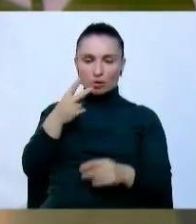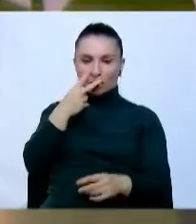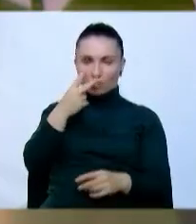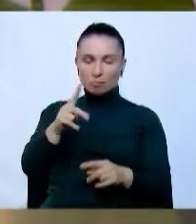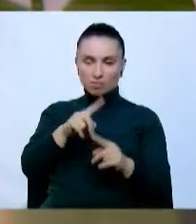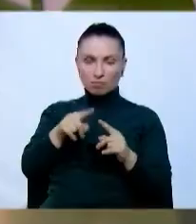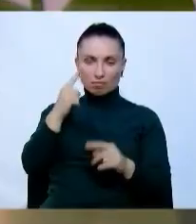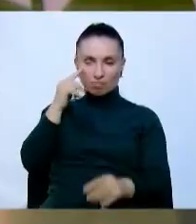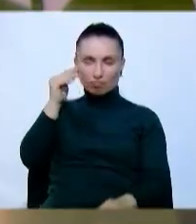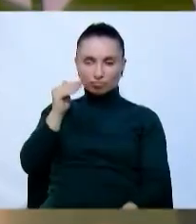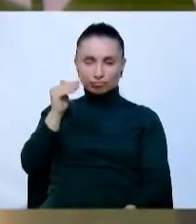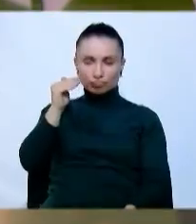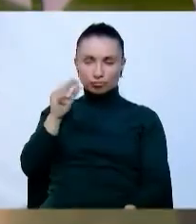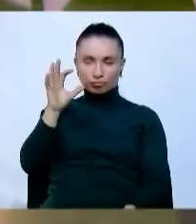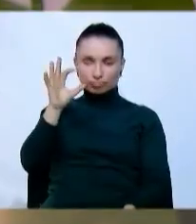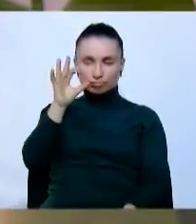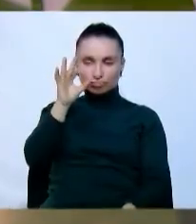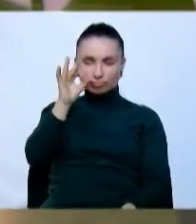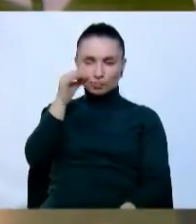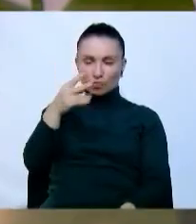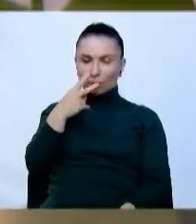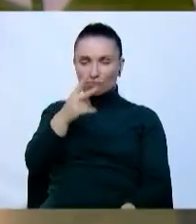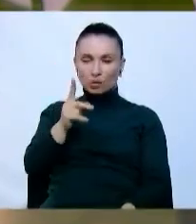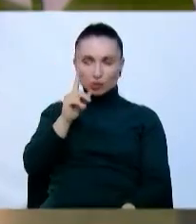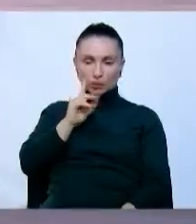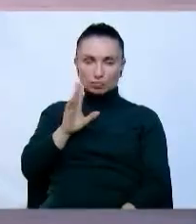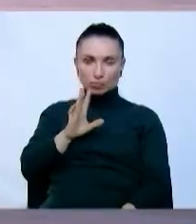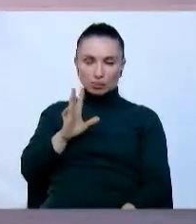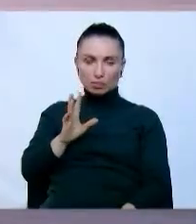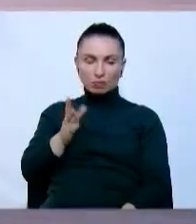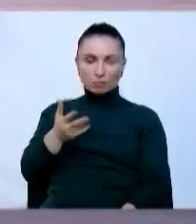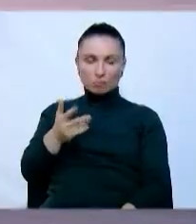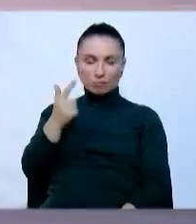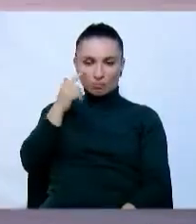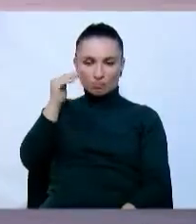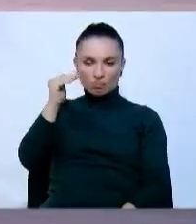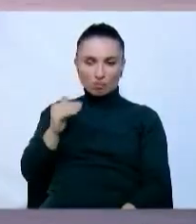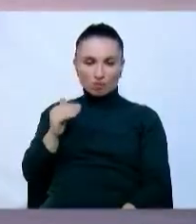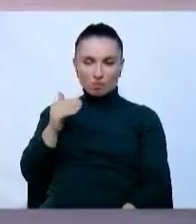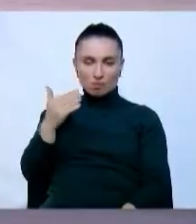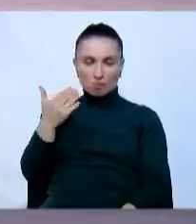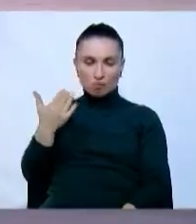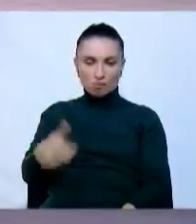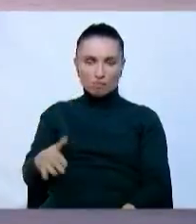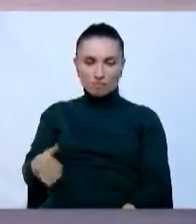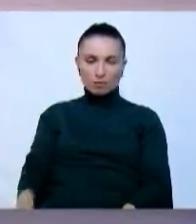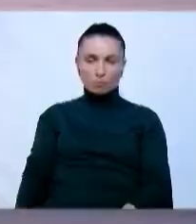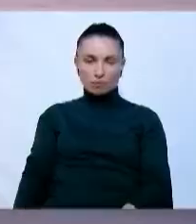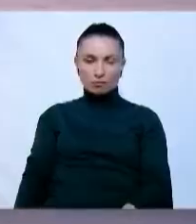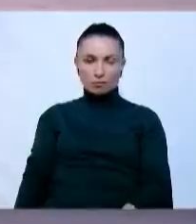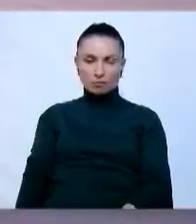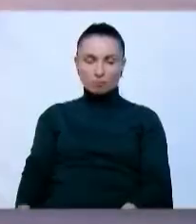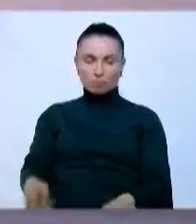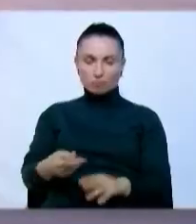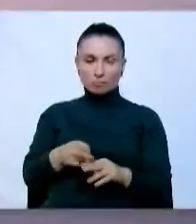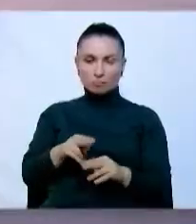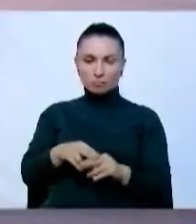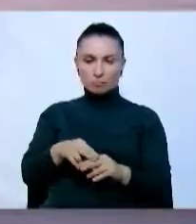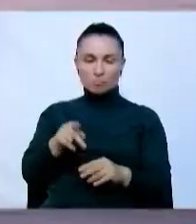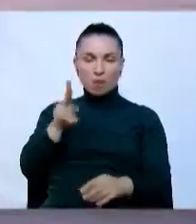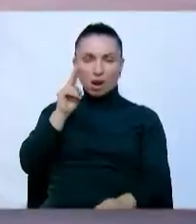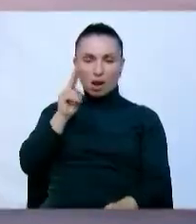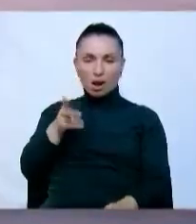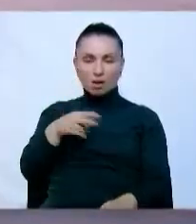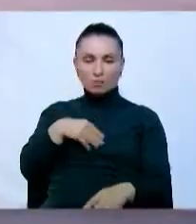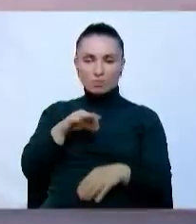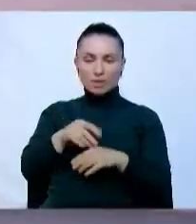მხედველობა დაქვეითებული აქვს, რაღაც დისკომფორტები აქვს მხედველობითი, ხარისხობრივი თუ რაოდენობრივი მხედველობა დაუქვეითდა და მან არ იცის,